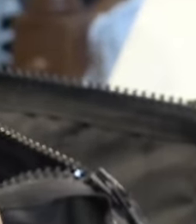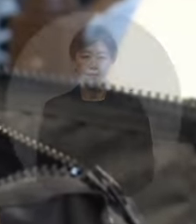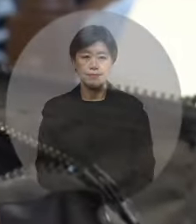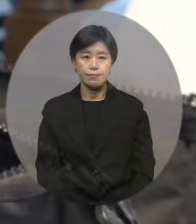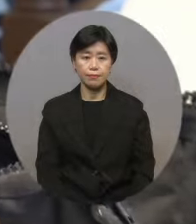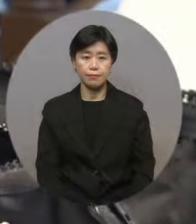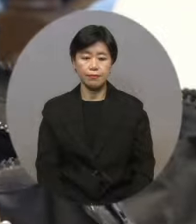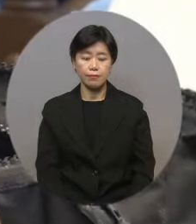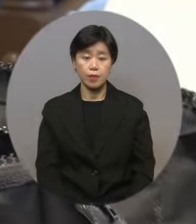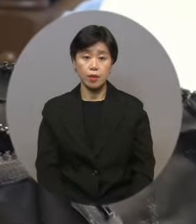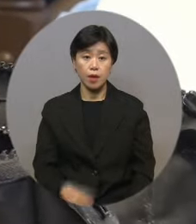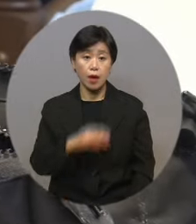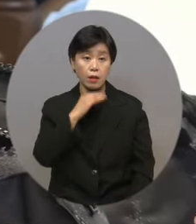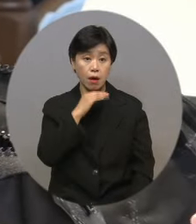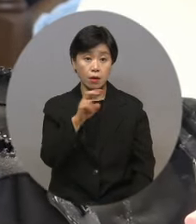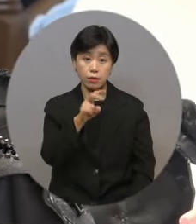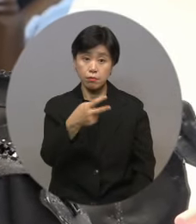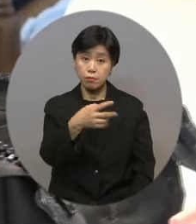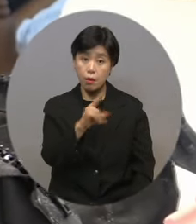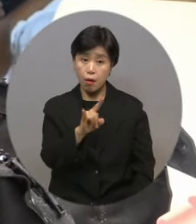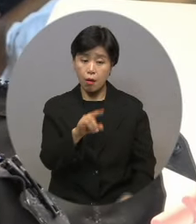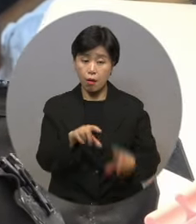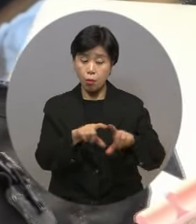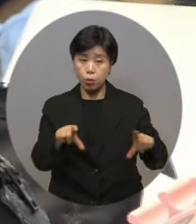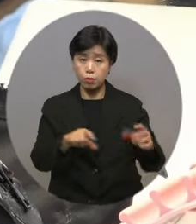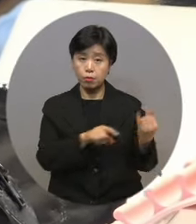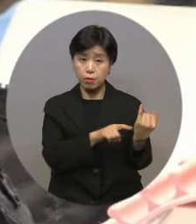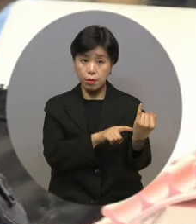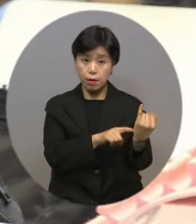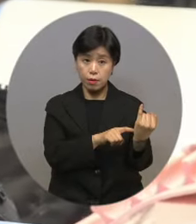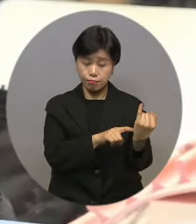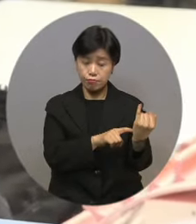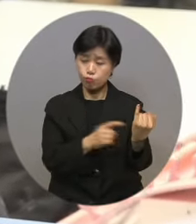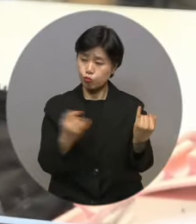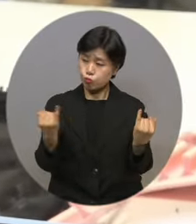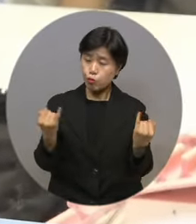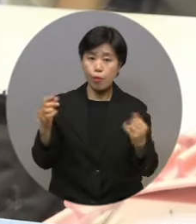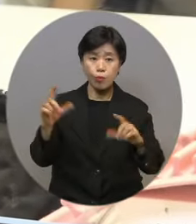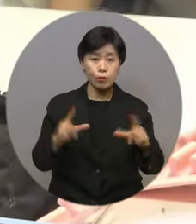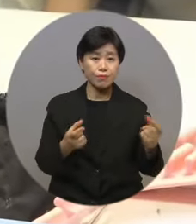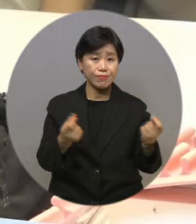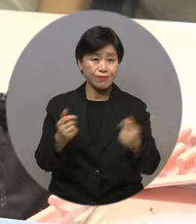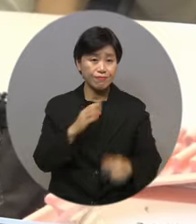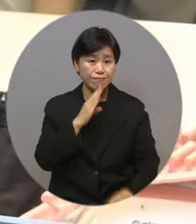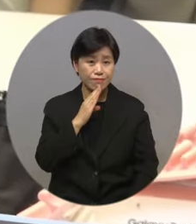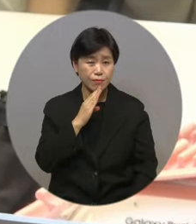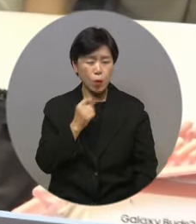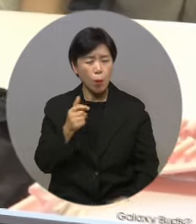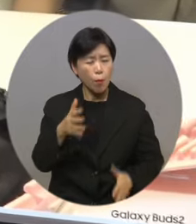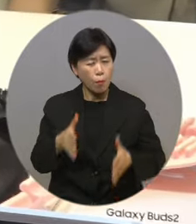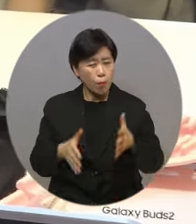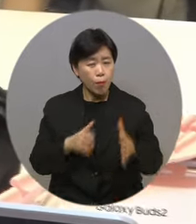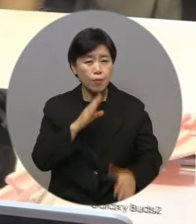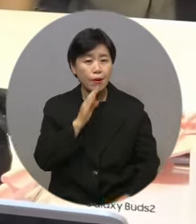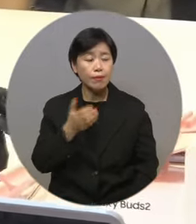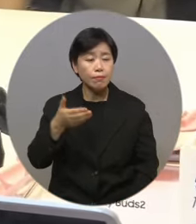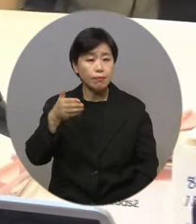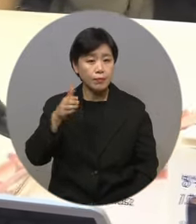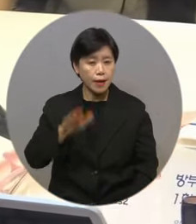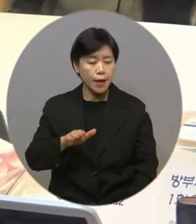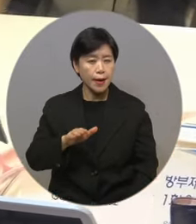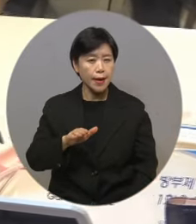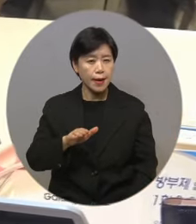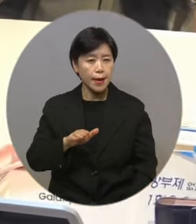보통의 20대 여성들과 다를 바 없는 모습의 지연 씨. 조금 서툴지만 이것저것 따라해보고 시도해보는